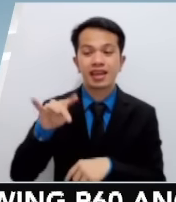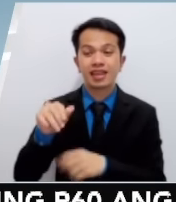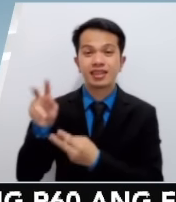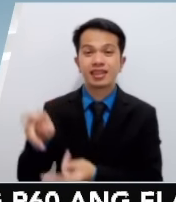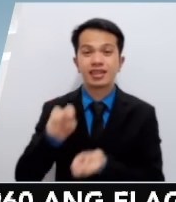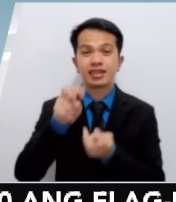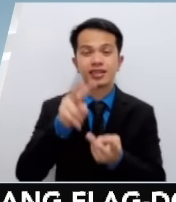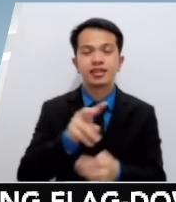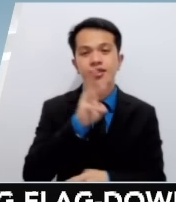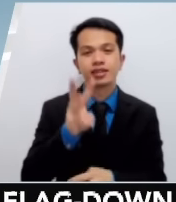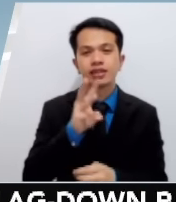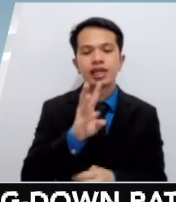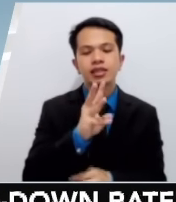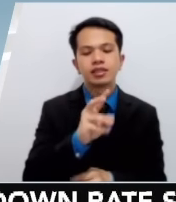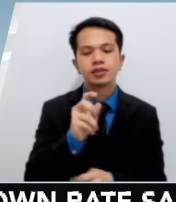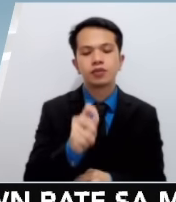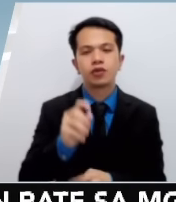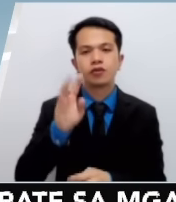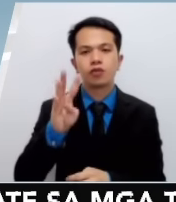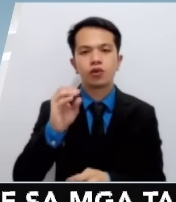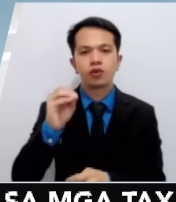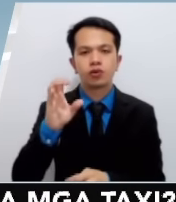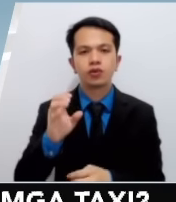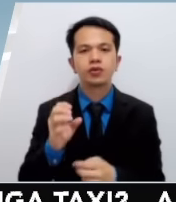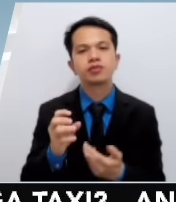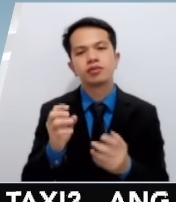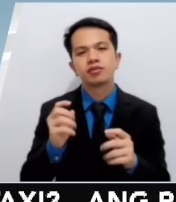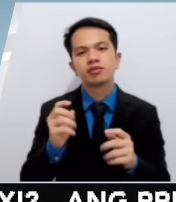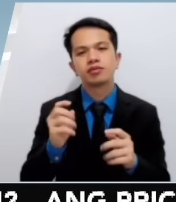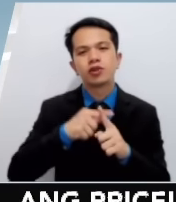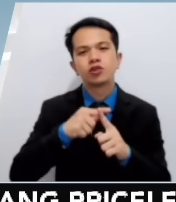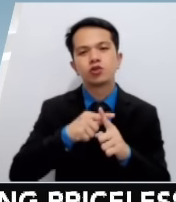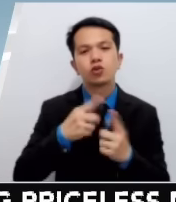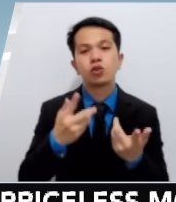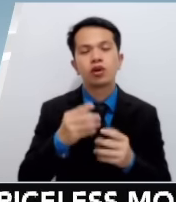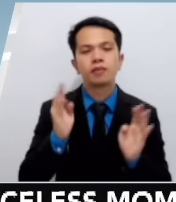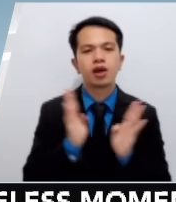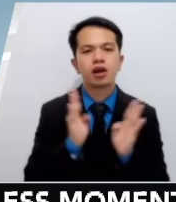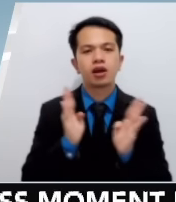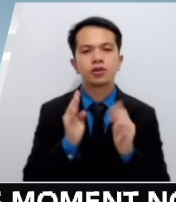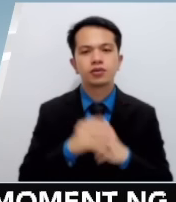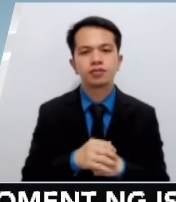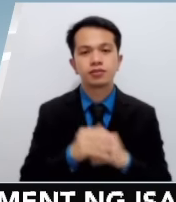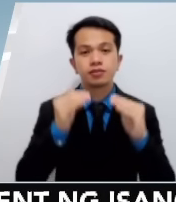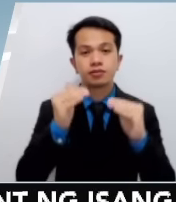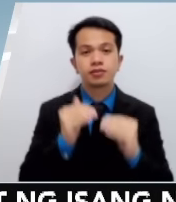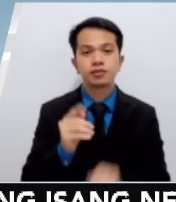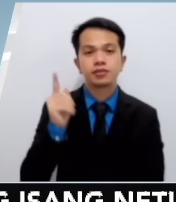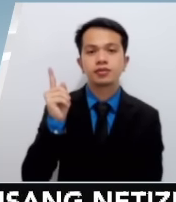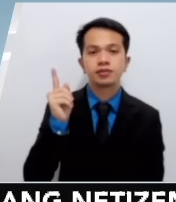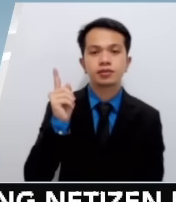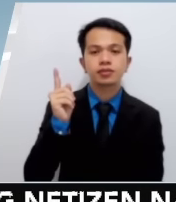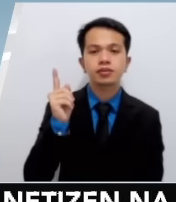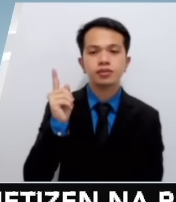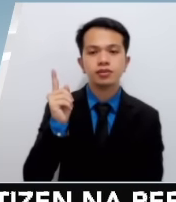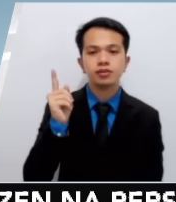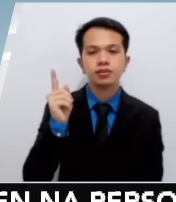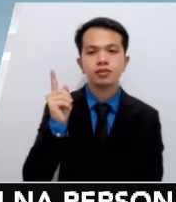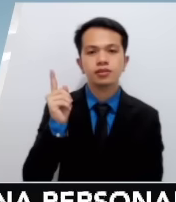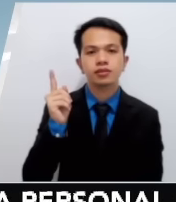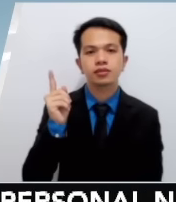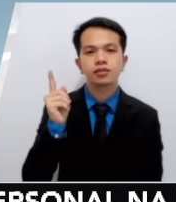ang 16.4 degrees Celsius na minimum temperature sa Baguio City, habang 23 degrees Celsius ang minimum temperature sa